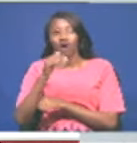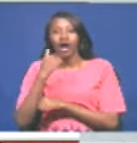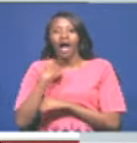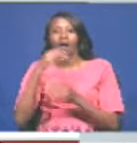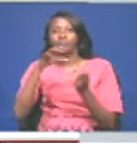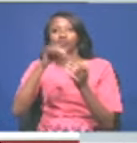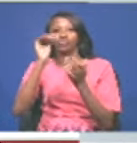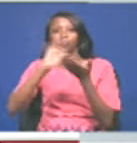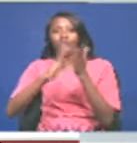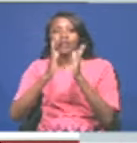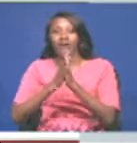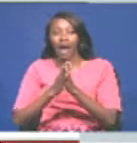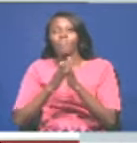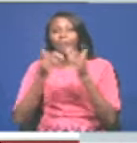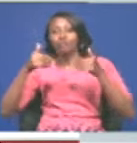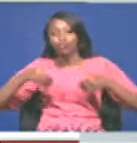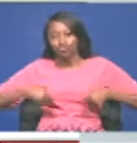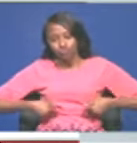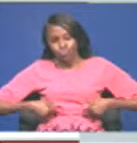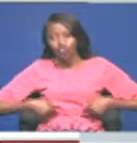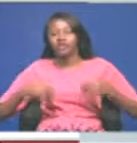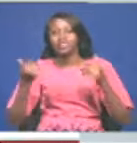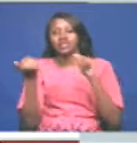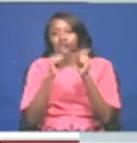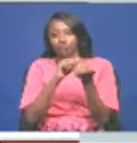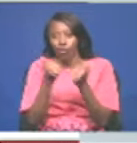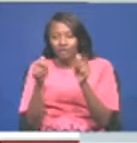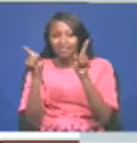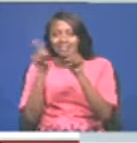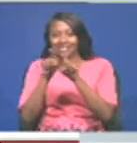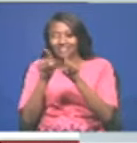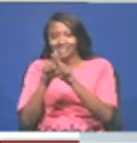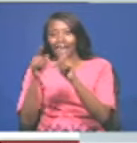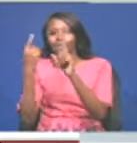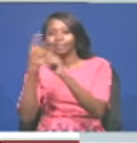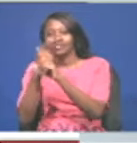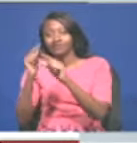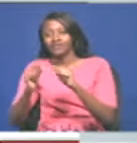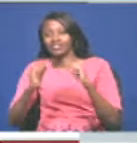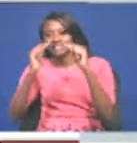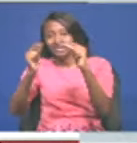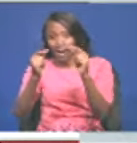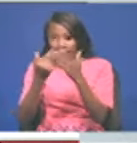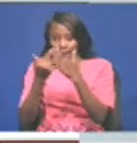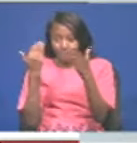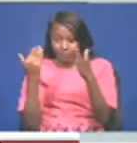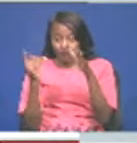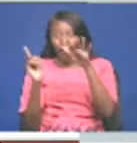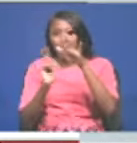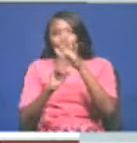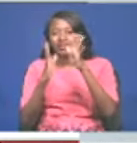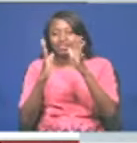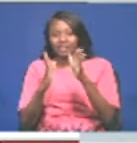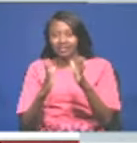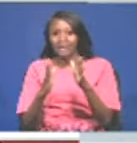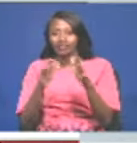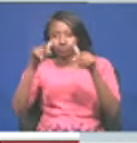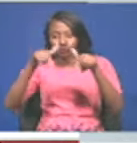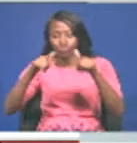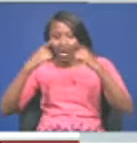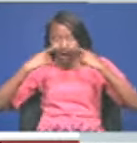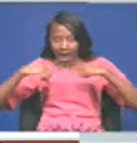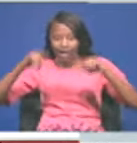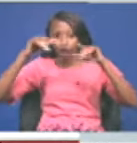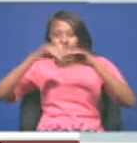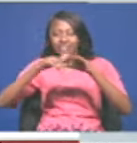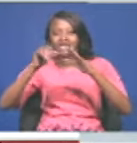vijana, michezo na sanaa na Rais William Ruto alipokuwa akizindua baraza lake la mawaziri leo katika ikulu ya Nairobi.